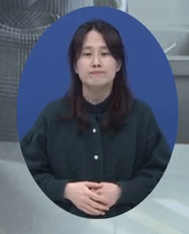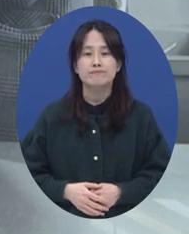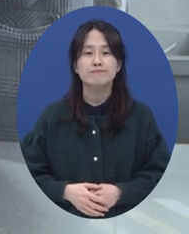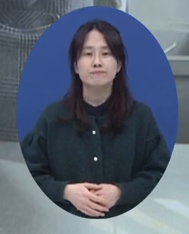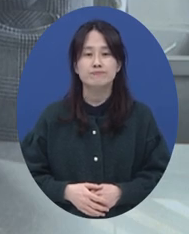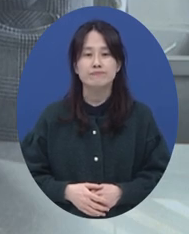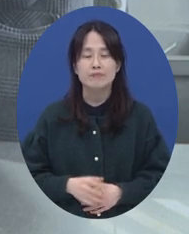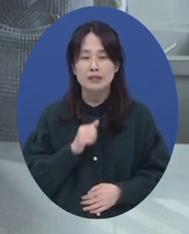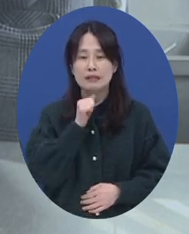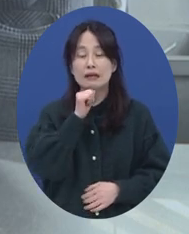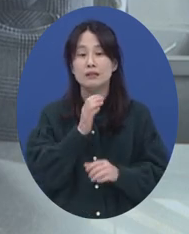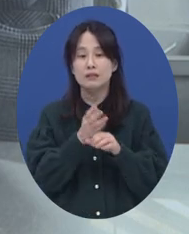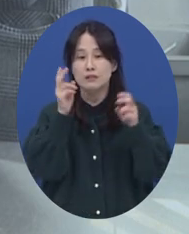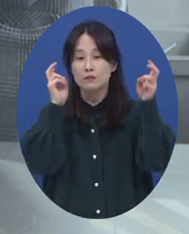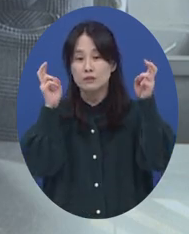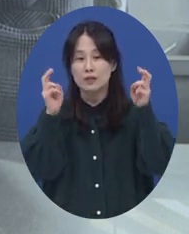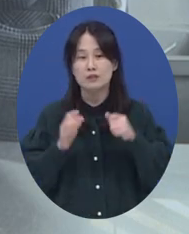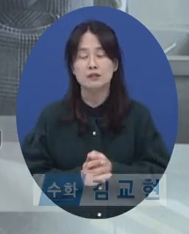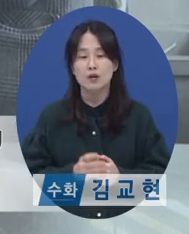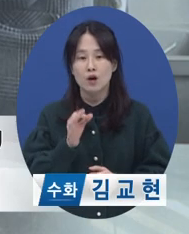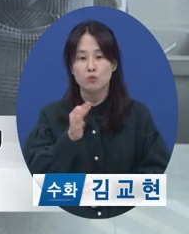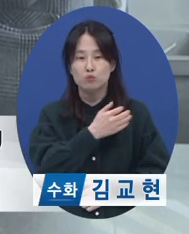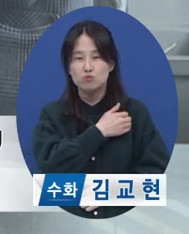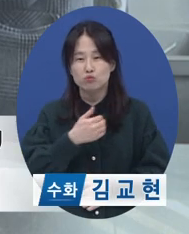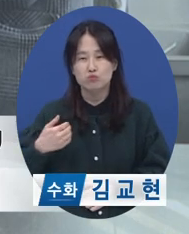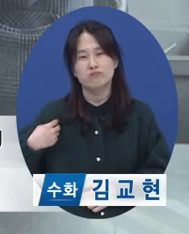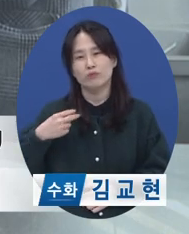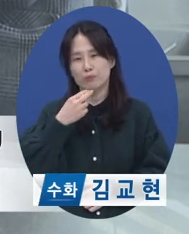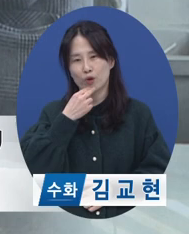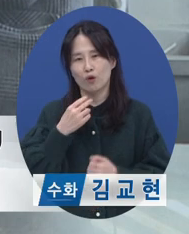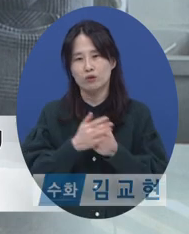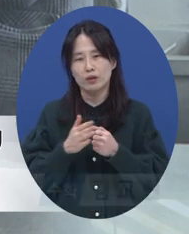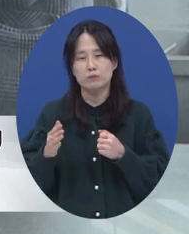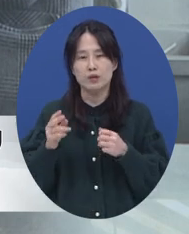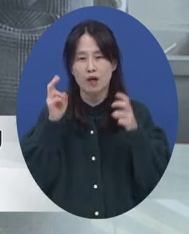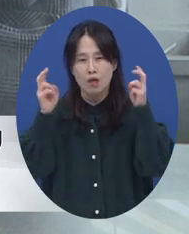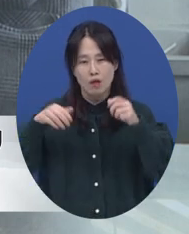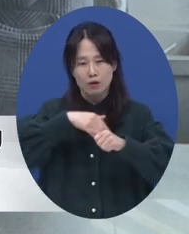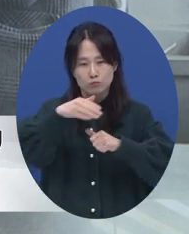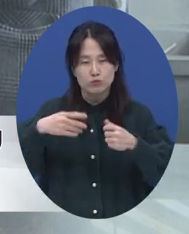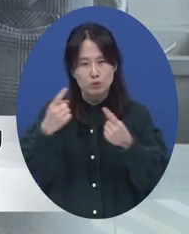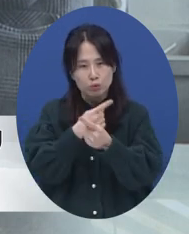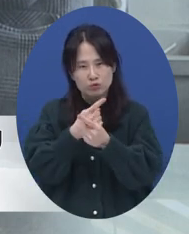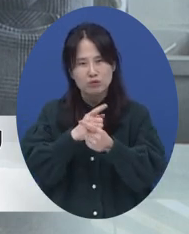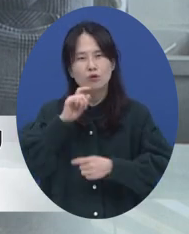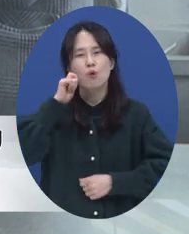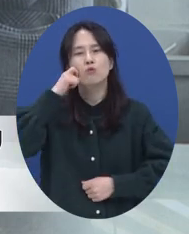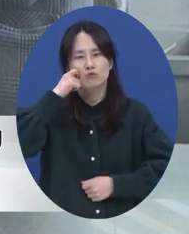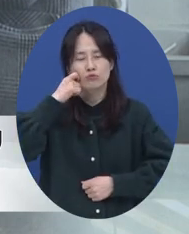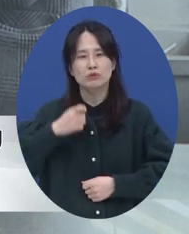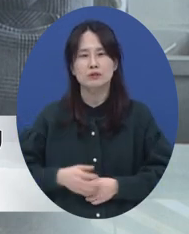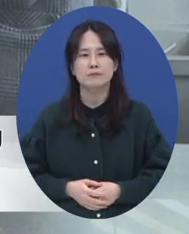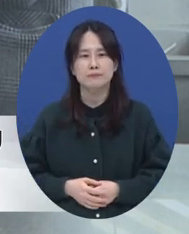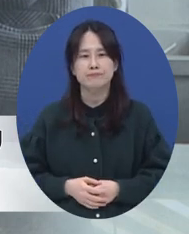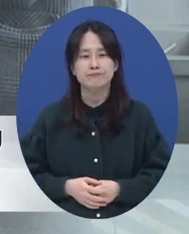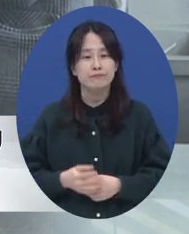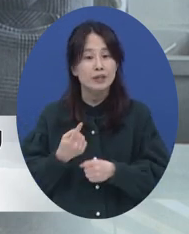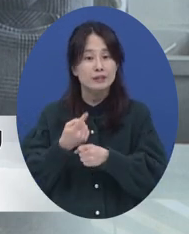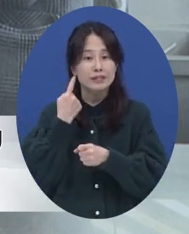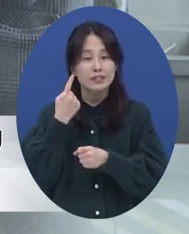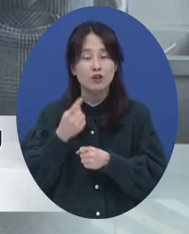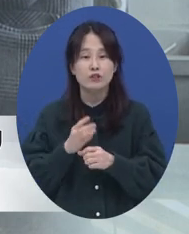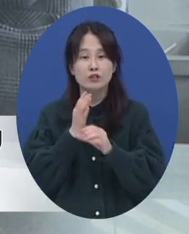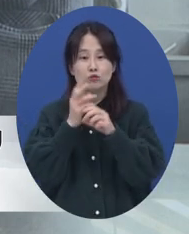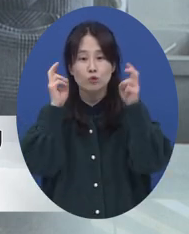영세한 중소 기업은 여유 자금이 충분치 않아 기업환경 개선 에 어려움을 겪곤 하는데요 지난해 도내